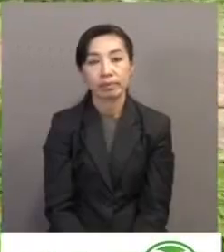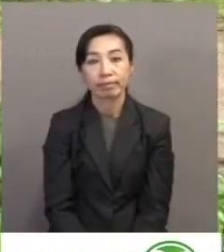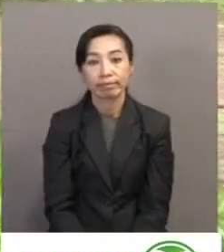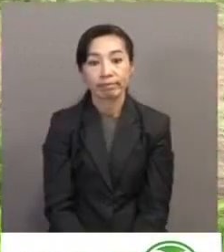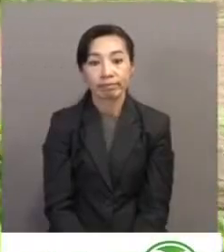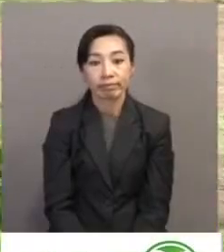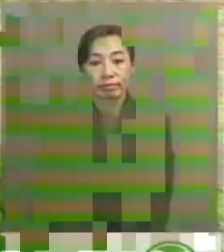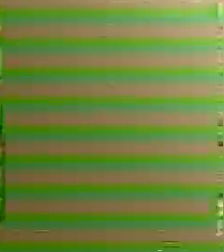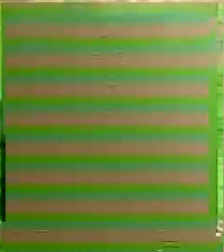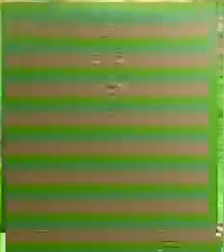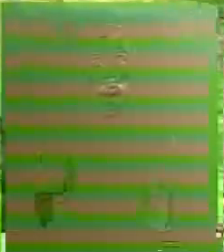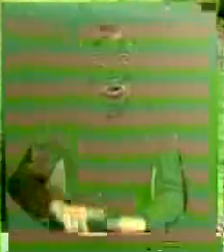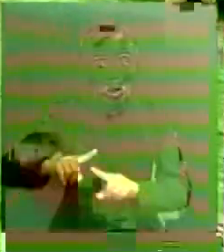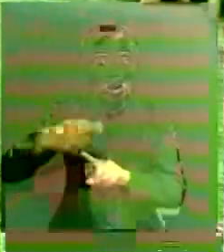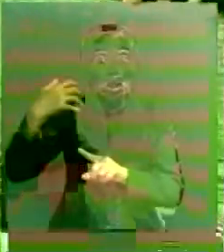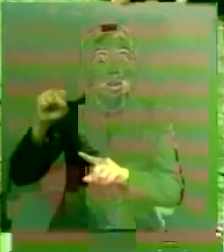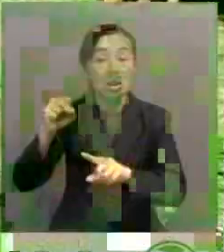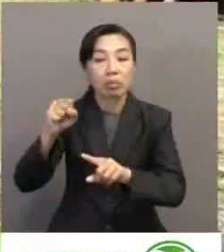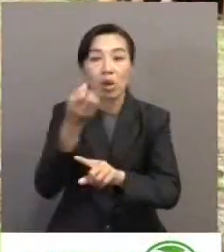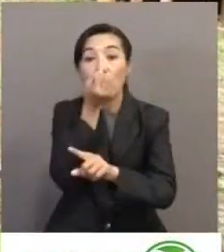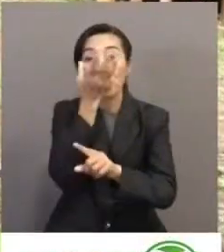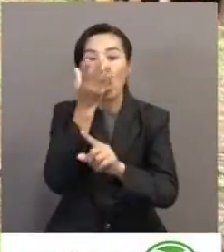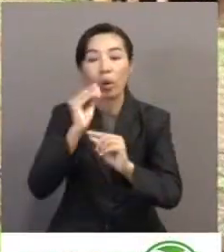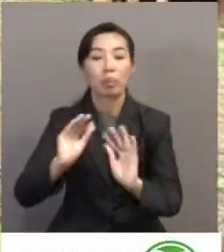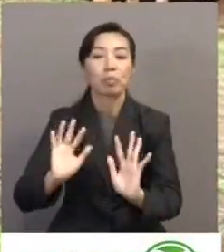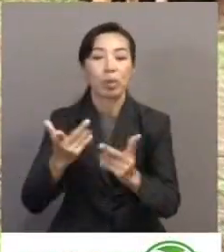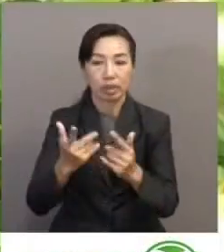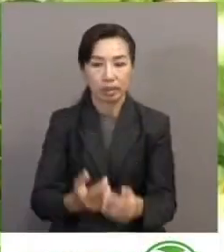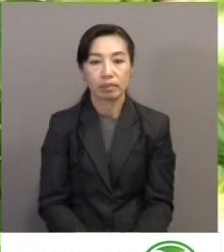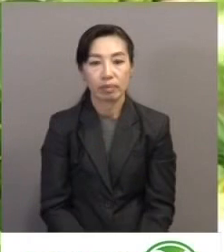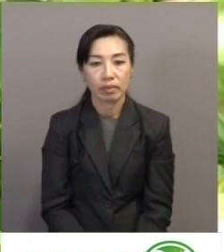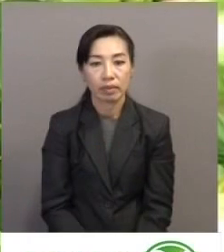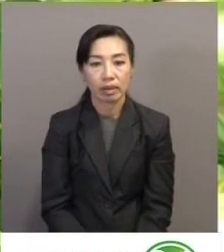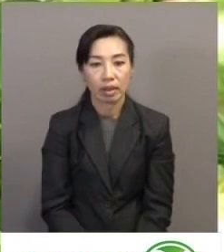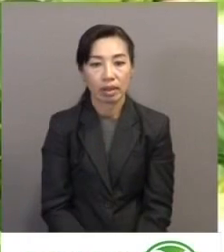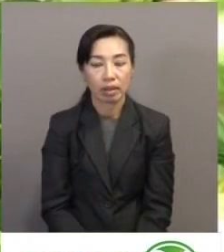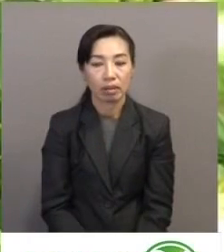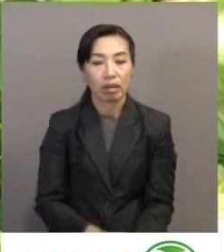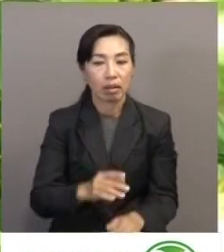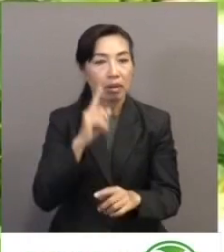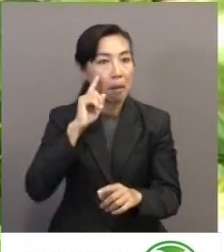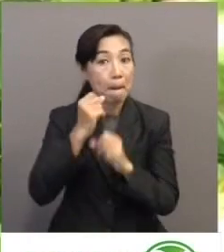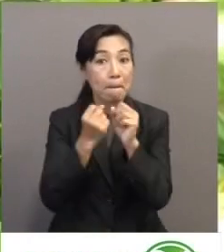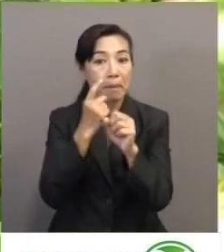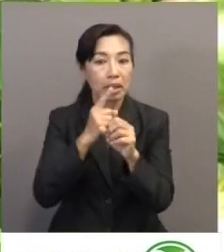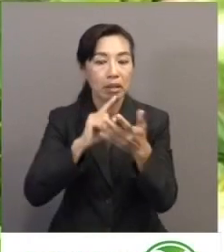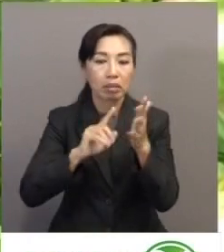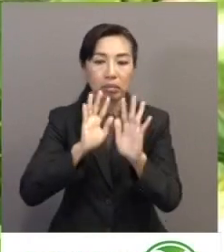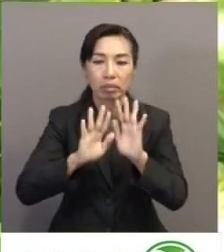พอถึงตุลาแล้วเขาจะยุบตัวเองถึงปีพฤษภาปี